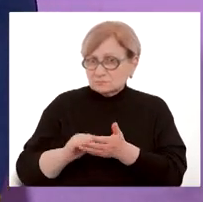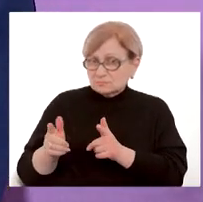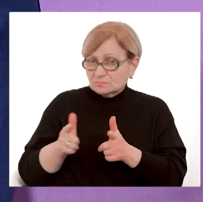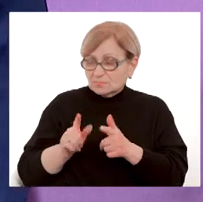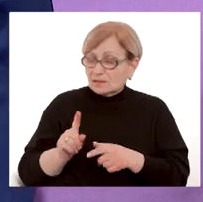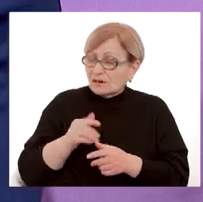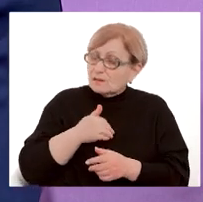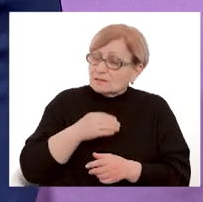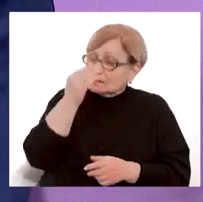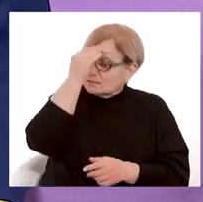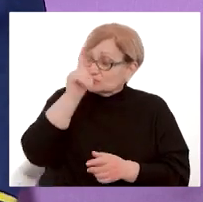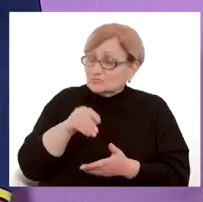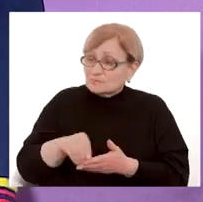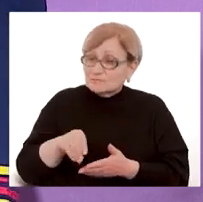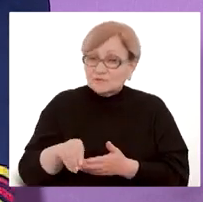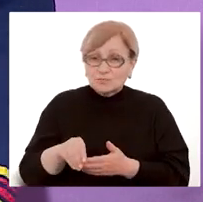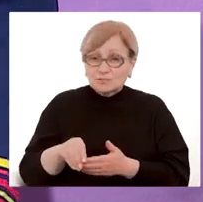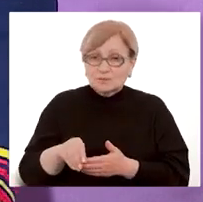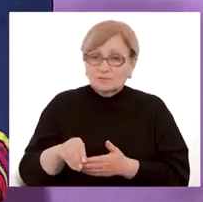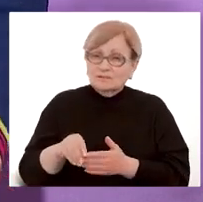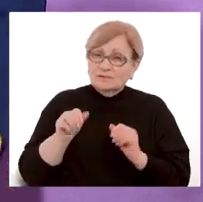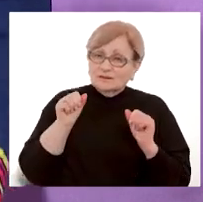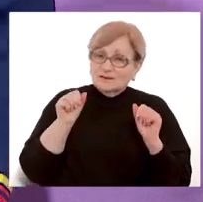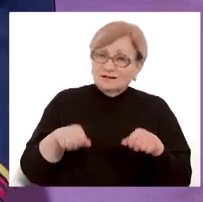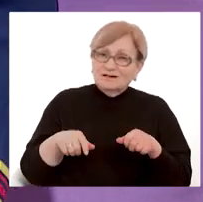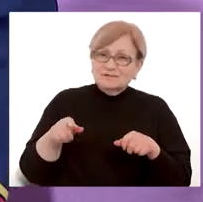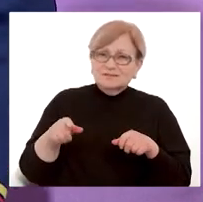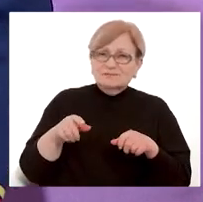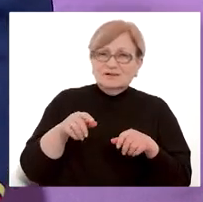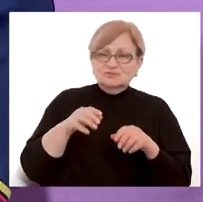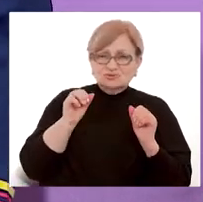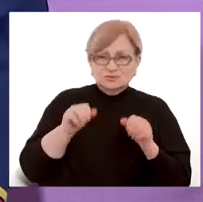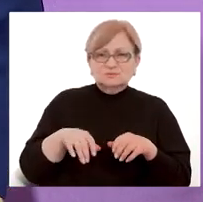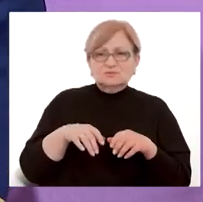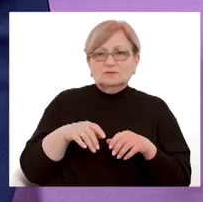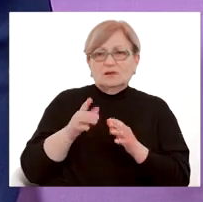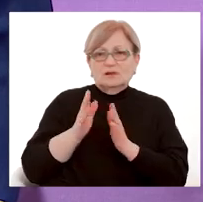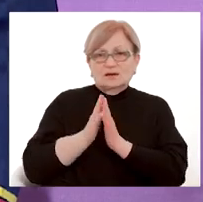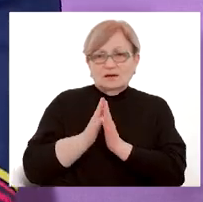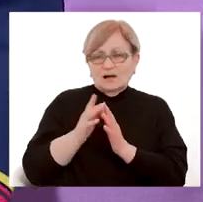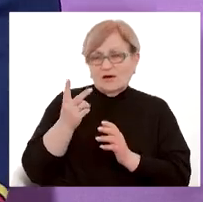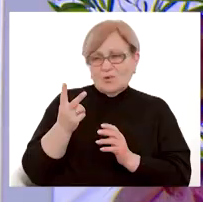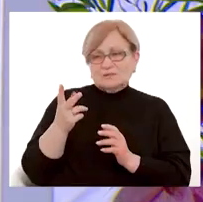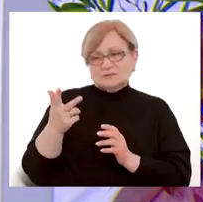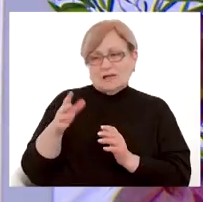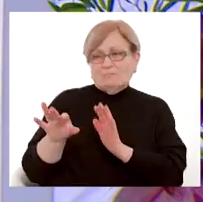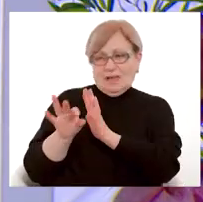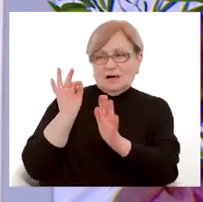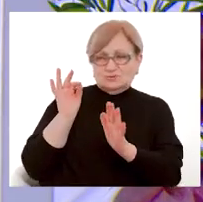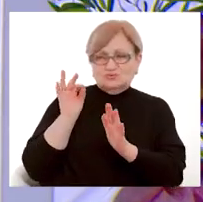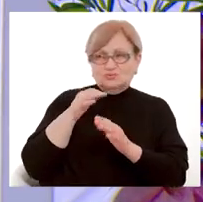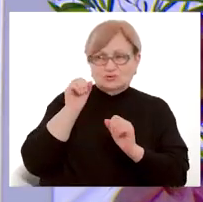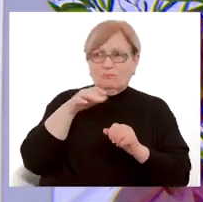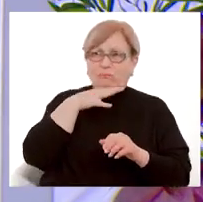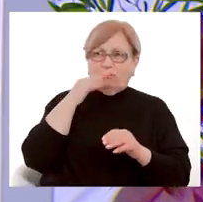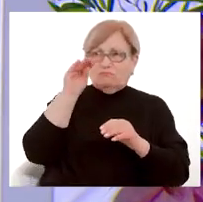რა პროდუქტების ყიდვაც მას უნდა, ხო? შეიძლება თქვა რაღაც ესეთი დიდი სია გამოვიდეს, მაგრამ თხოვოთ, რომ არჩიოს იქიდან 2 ან 3, ხო? იმიტომ რომ ჩვენც